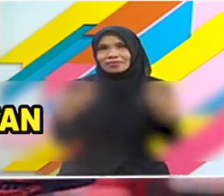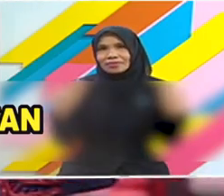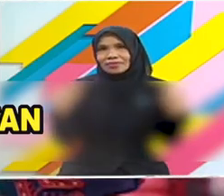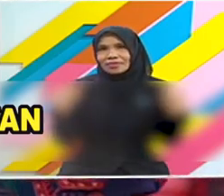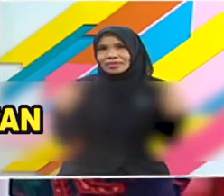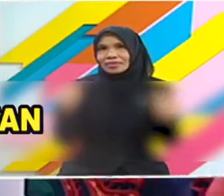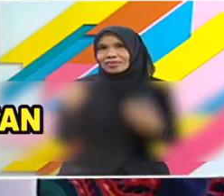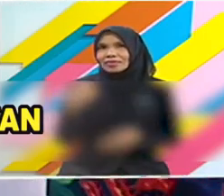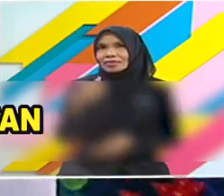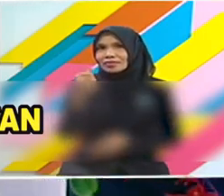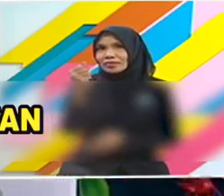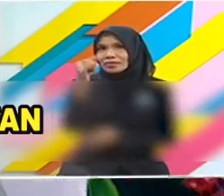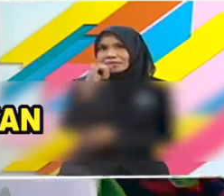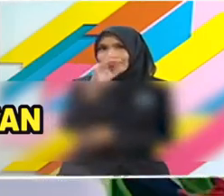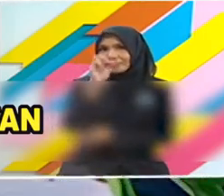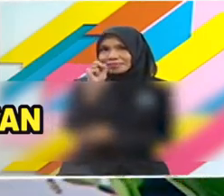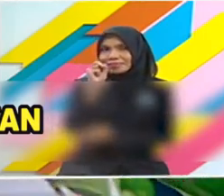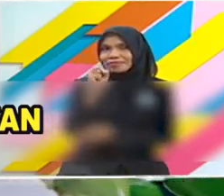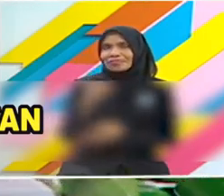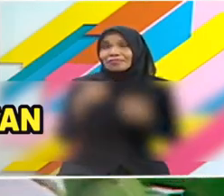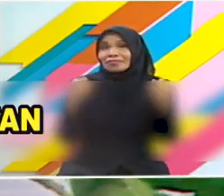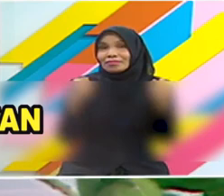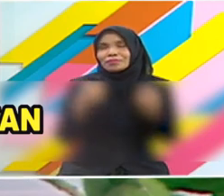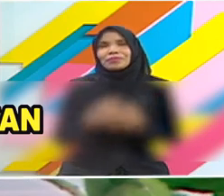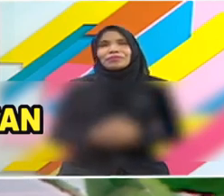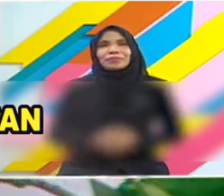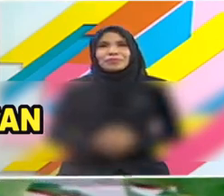Ketul ais. Patutlah Kak Rina sejuk ni.